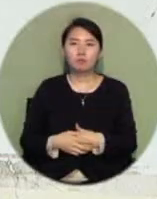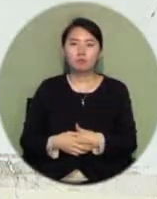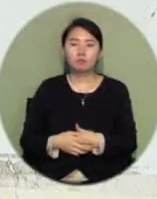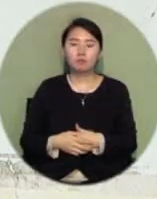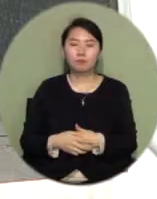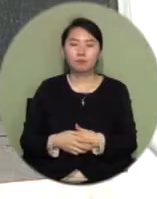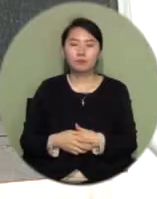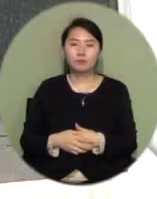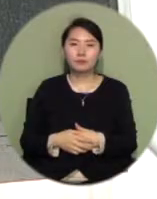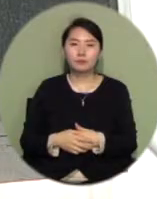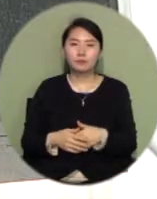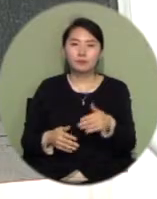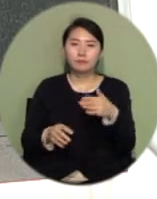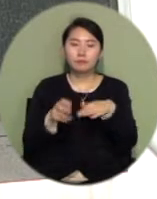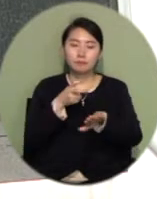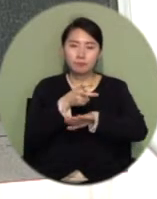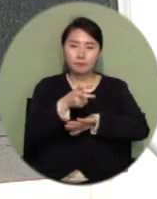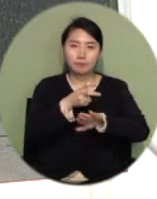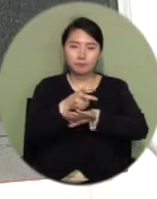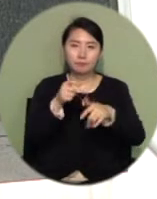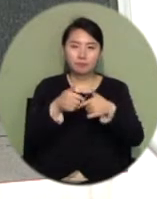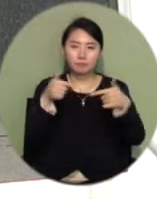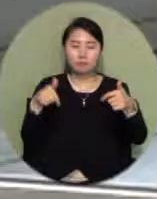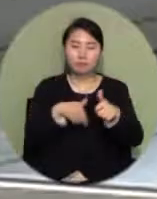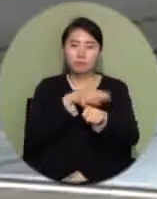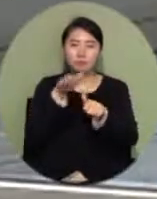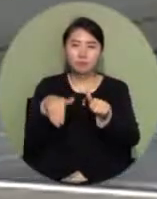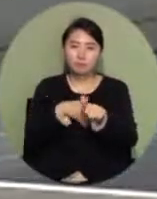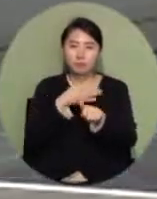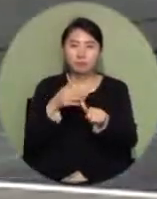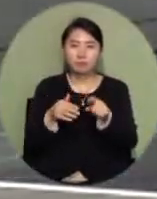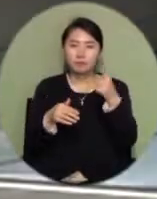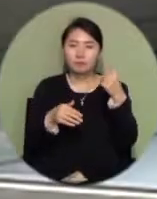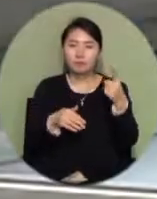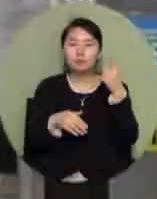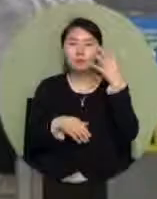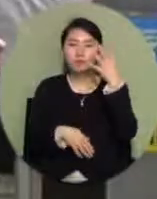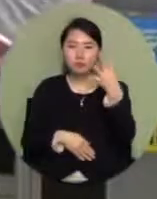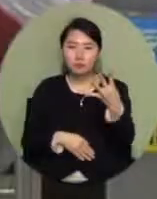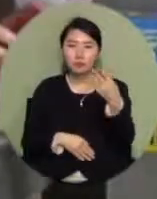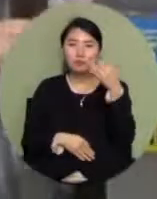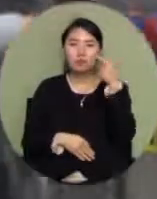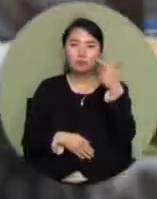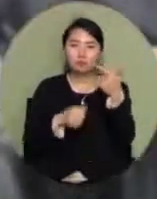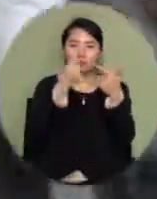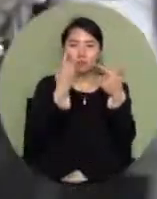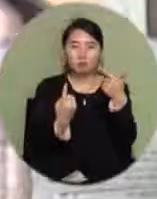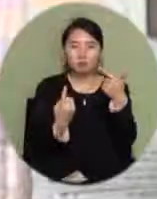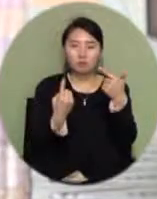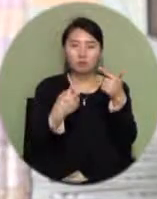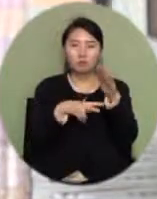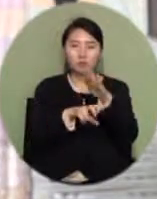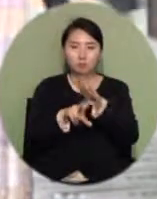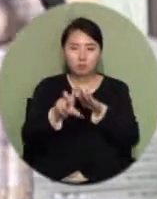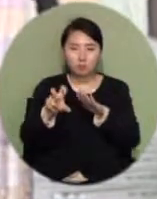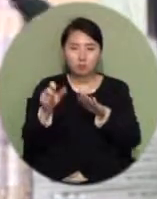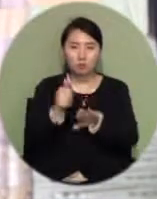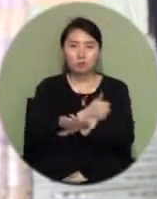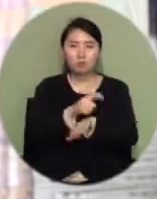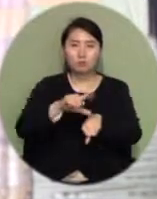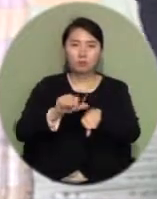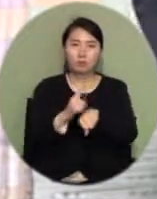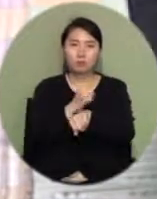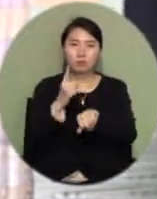이에 따라 시는 대중교통편도 늘린 상황. 1호선과 4호선 그리고 6호선 열차는 출퇴근